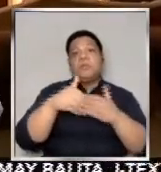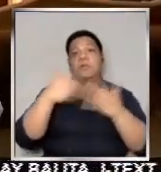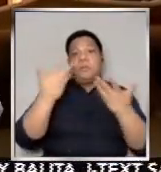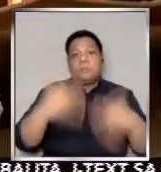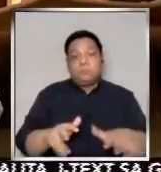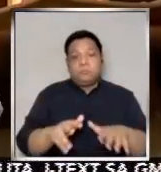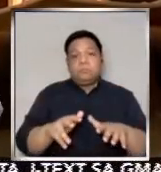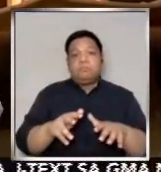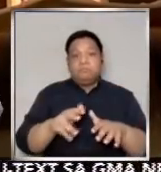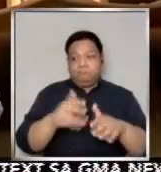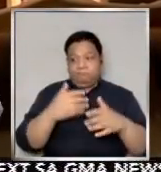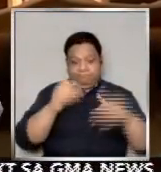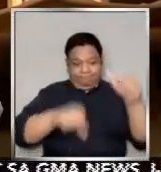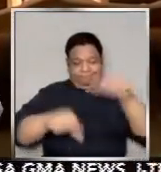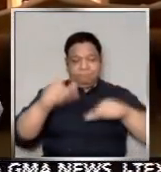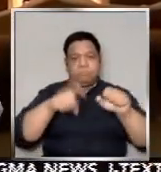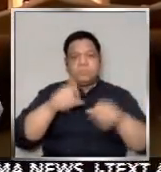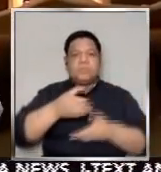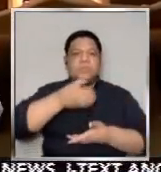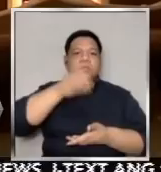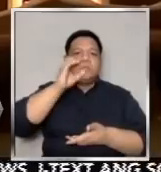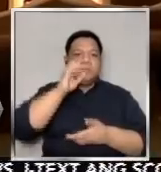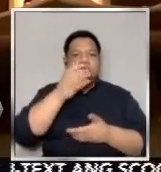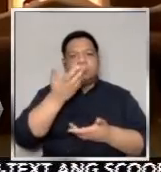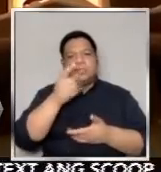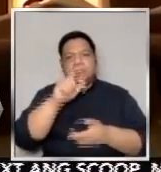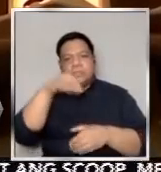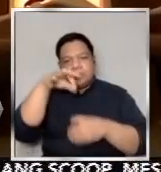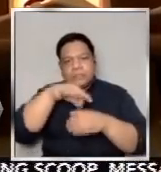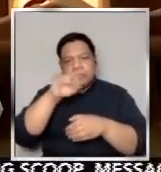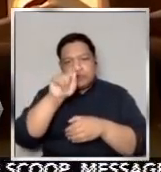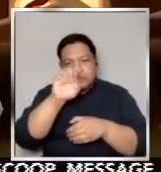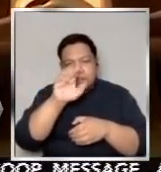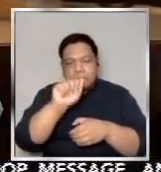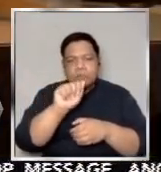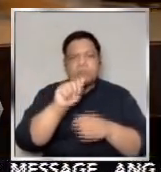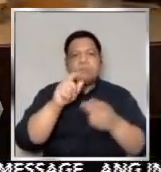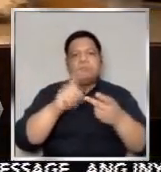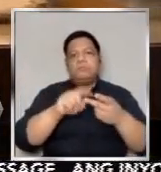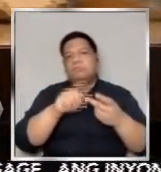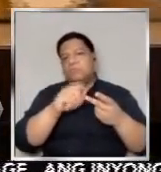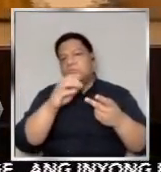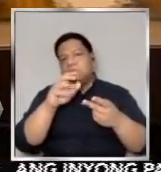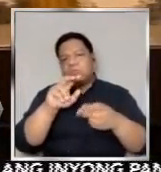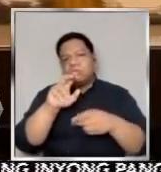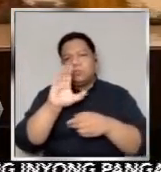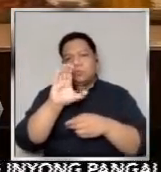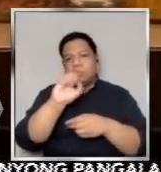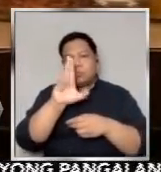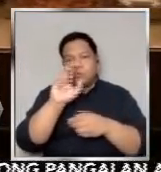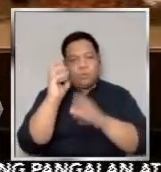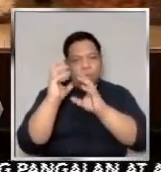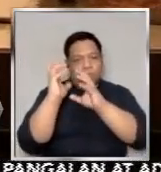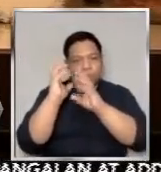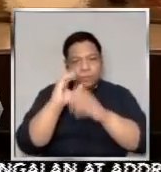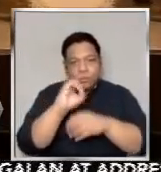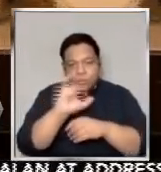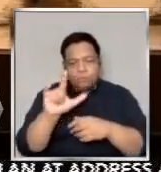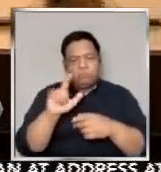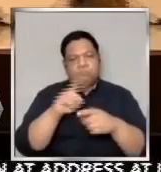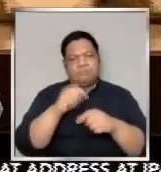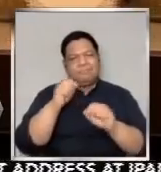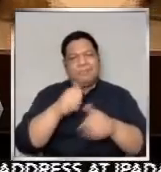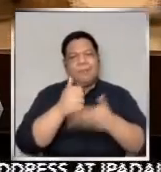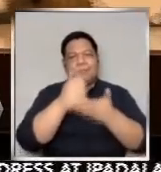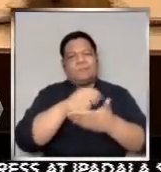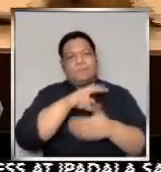oil, ginger tea, colloidal silver na lahat antiviral at antibacterial. Marami pang ibang pagpipilian libreng tsaa na pampalakas